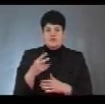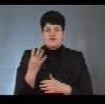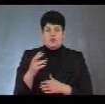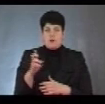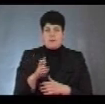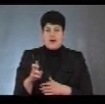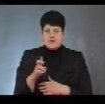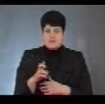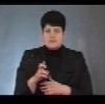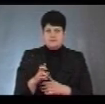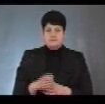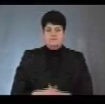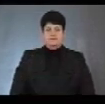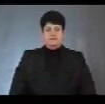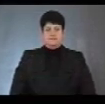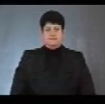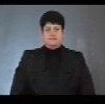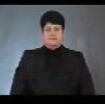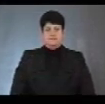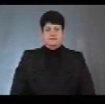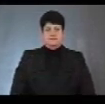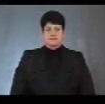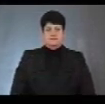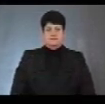березня. Орина Легащова, Ігор Якубчик, новини.